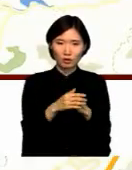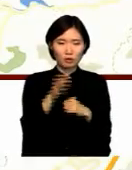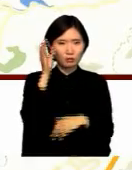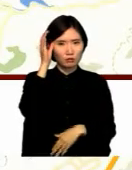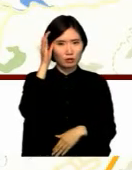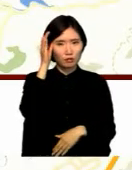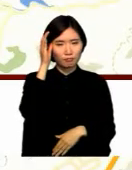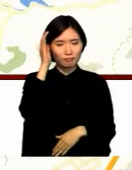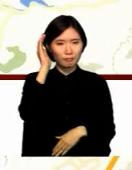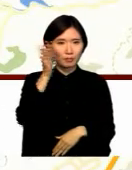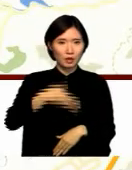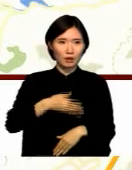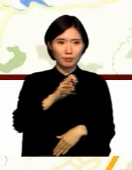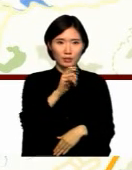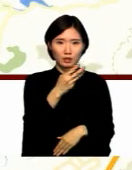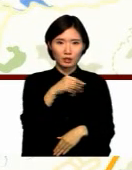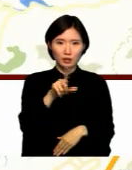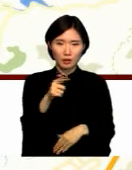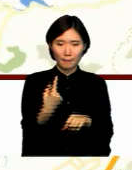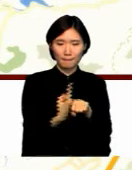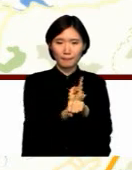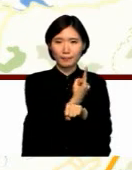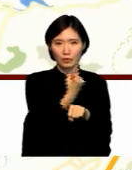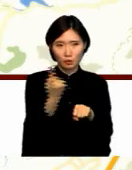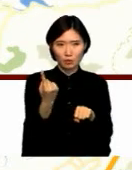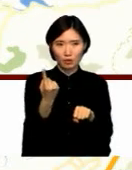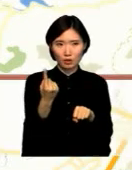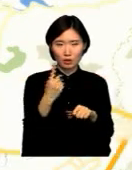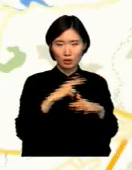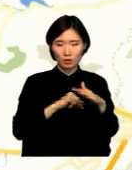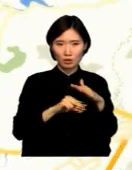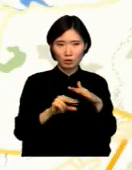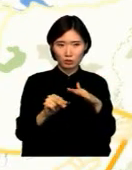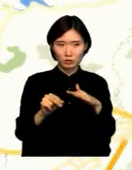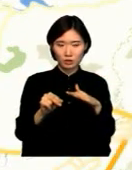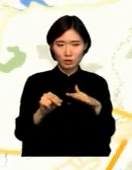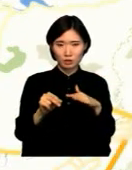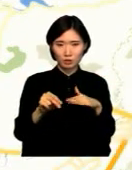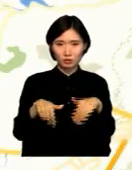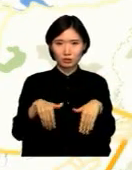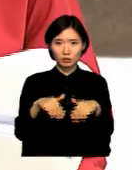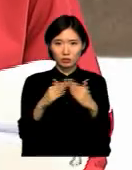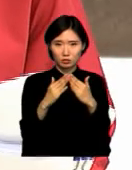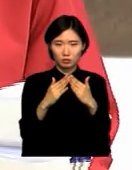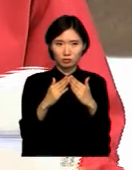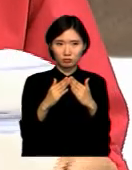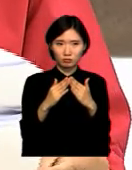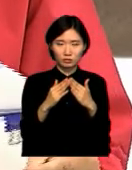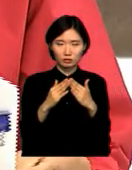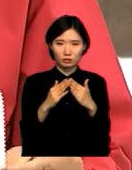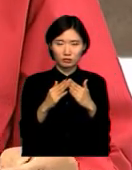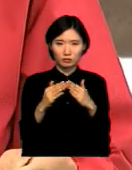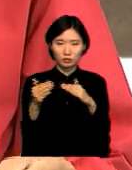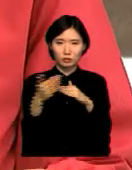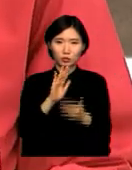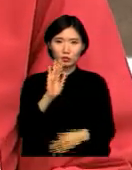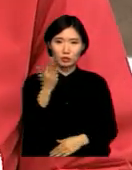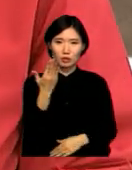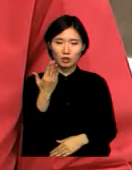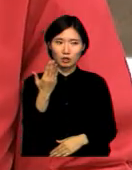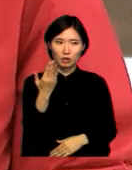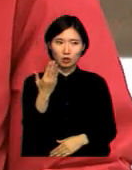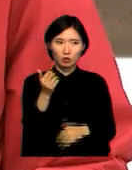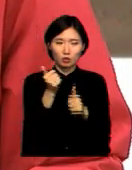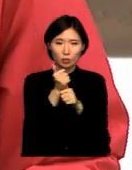달리 노선은 밀락지구를 비껴가면서 역사 이전과 신설이 무산됐습니다. 이를 두고 후보들 간 책임